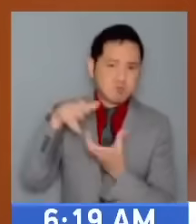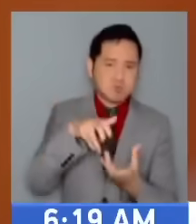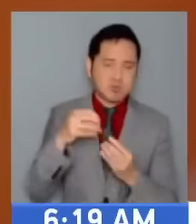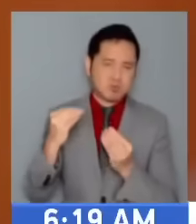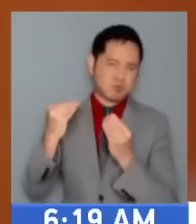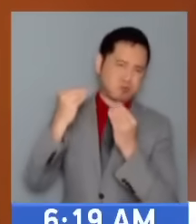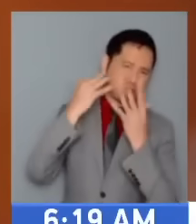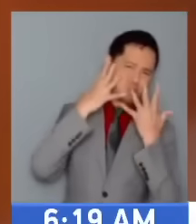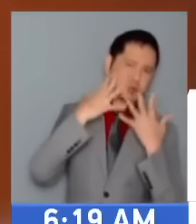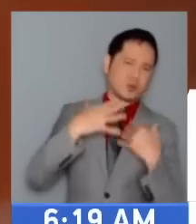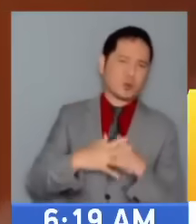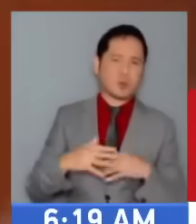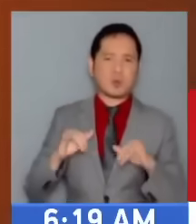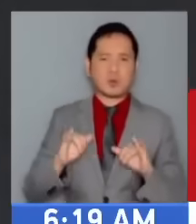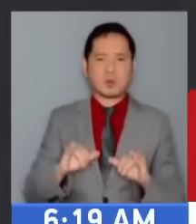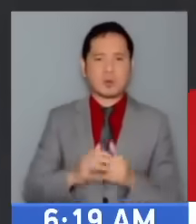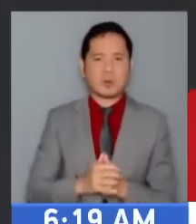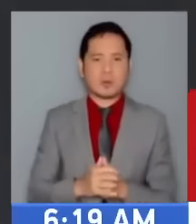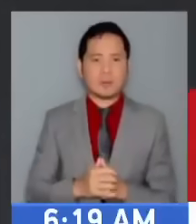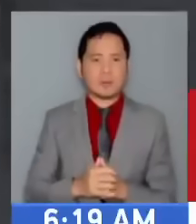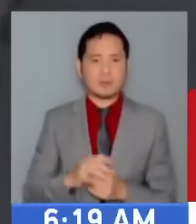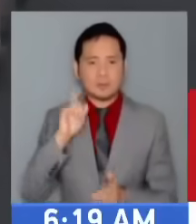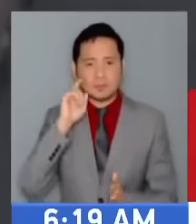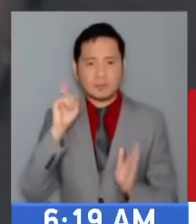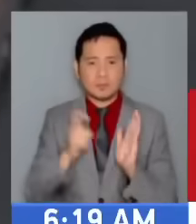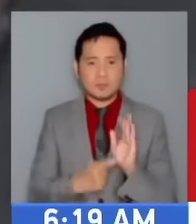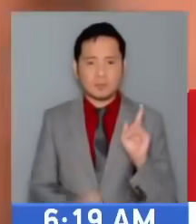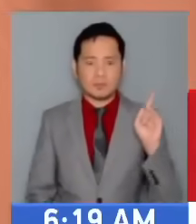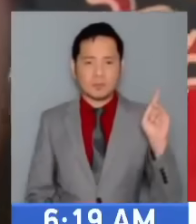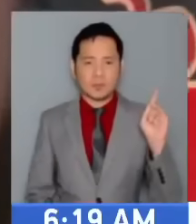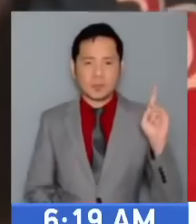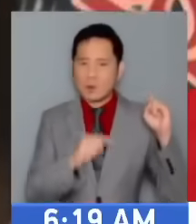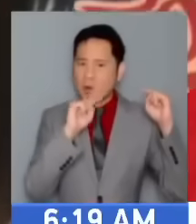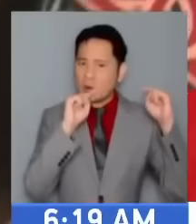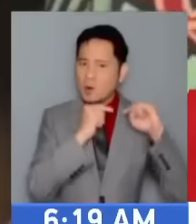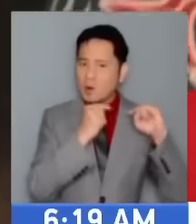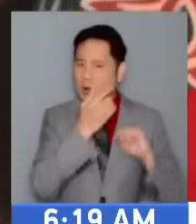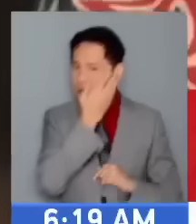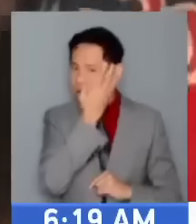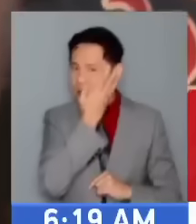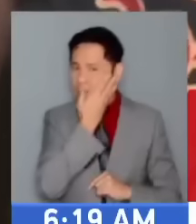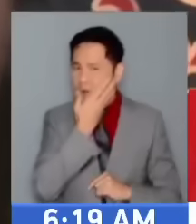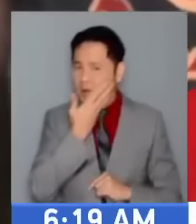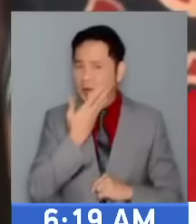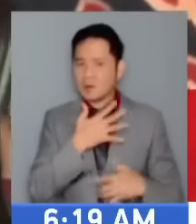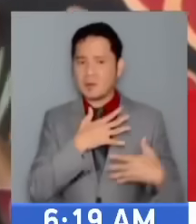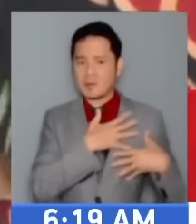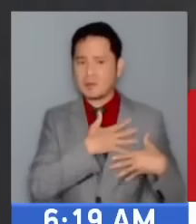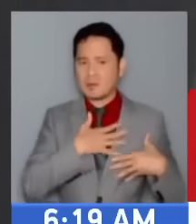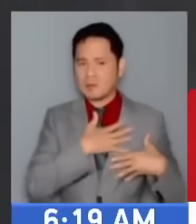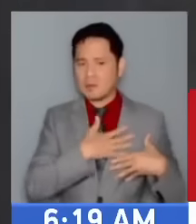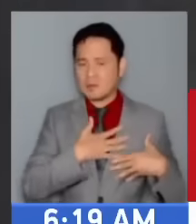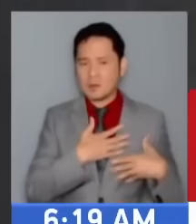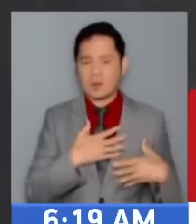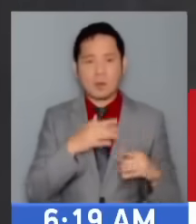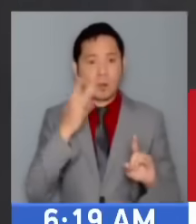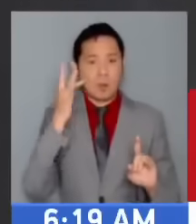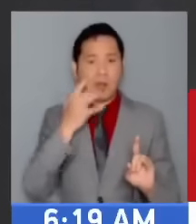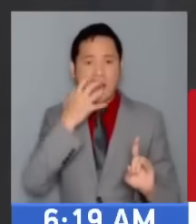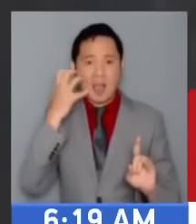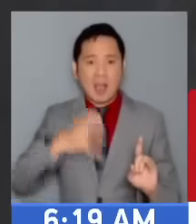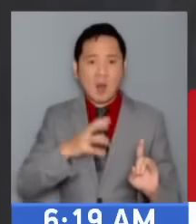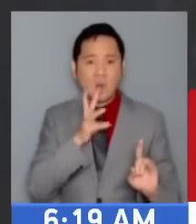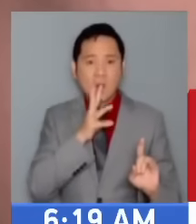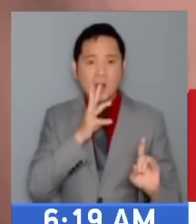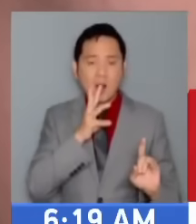may mga lapnos pa rin sa mukha dibdib at kamay ang isang Ginang matapos siyang buhusan ng kumukulong tubig ng kanyang asawa sa